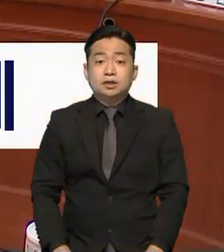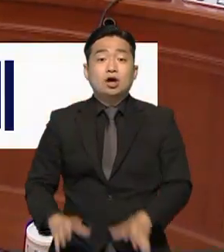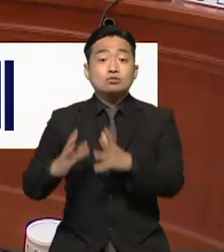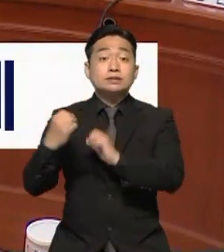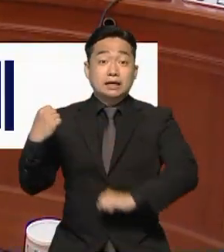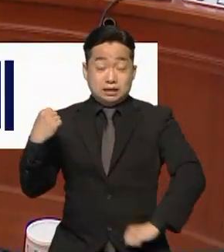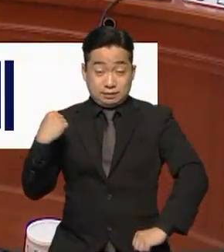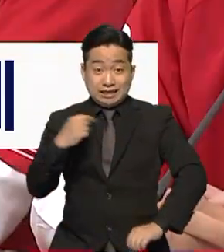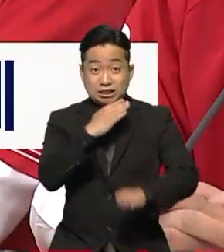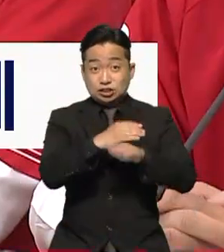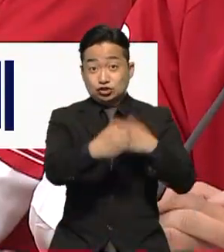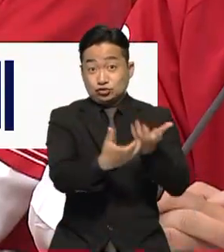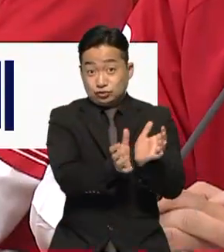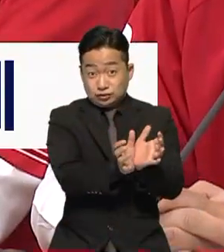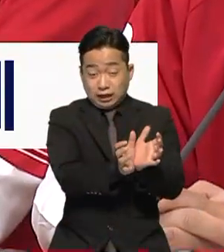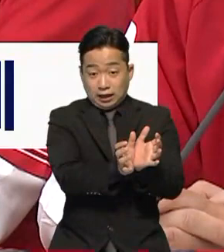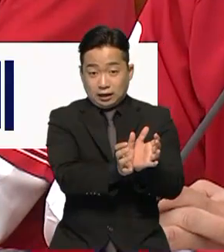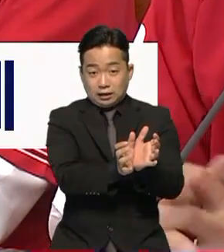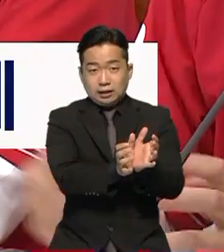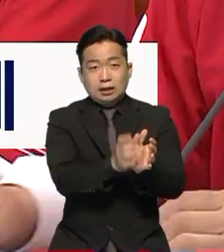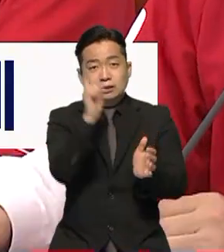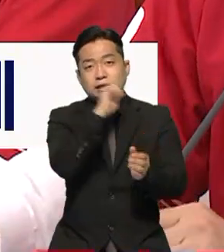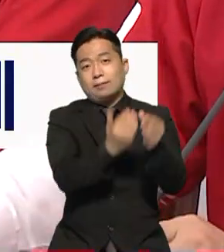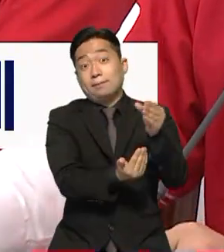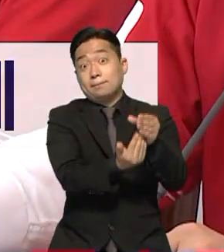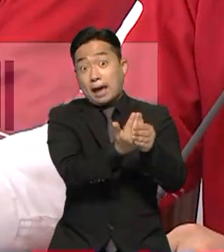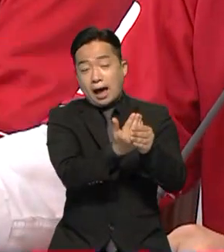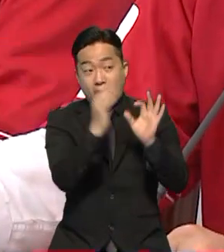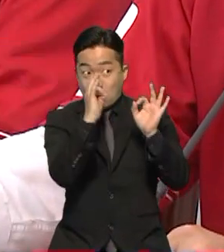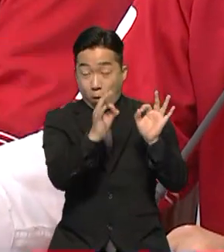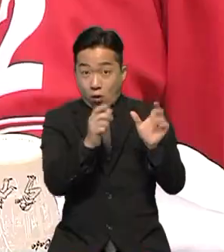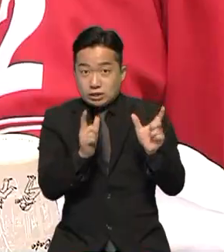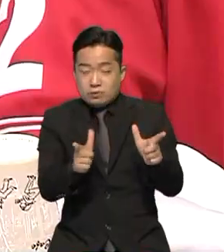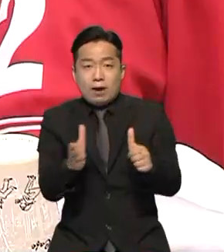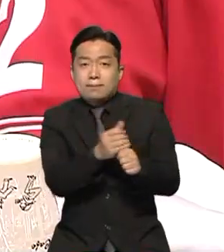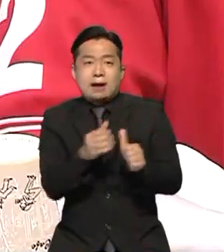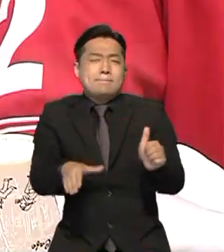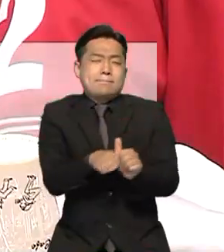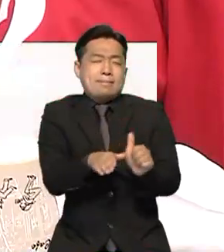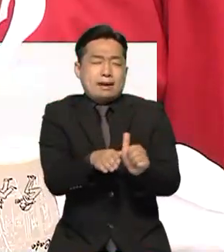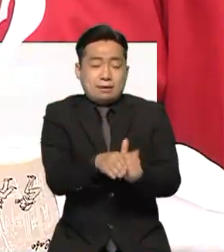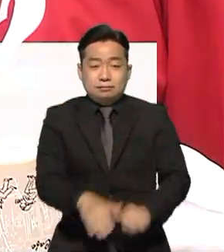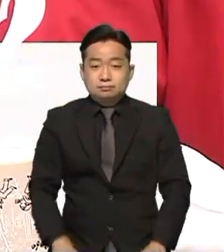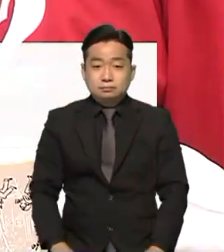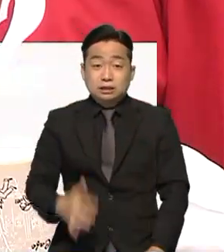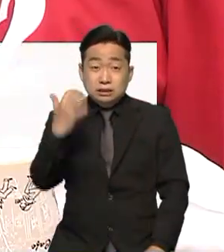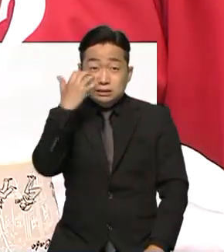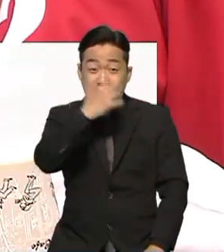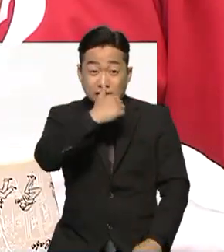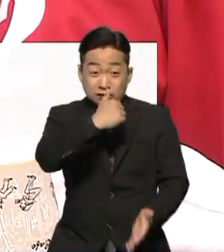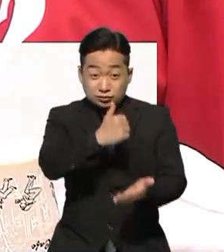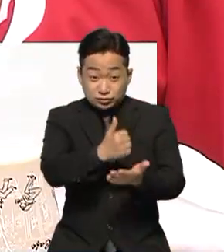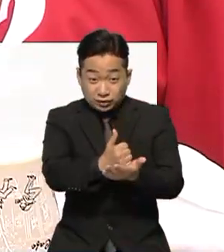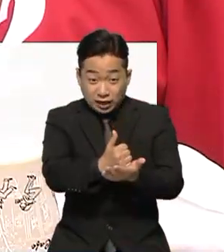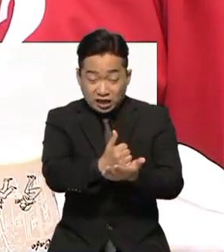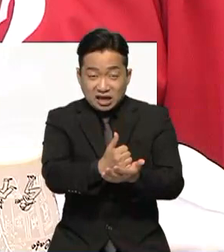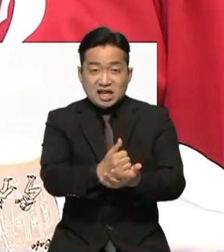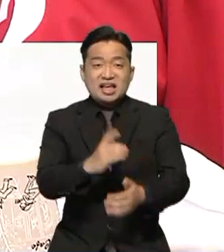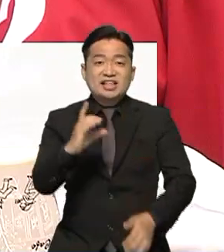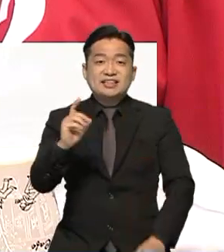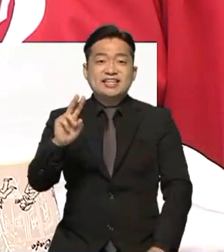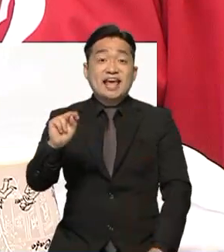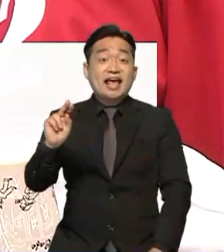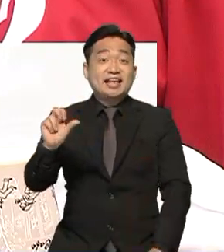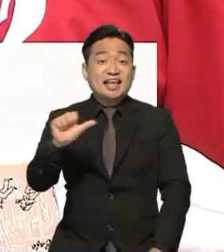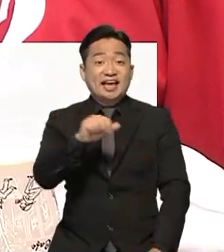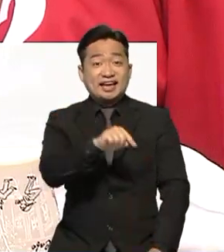국민의힘은 민주당의 대형 악재를 기회로 파상공세에 나섰습니다. 성범죄 DNA는